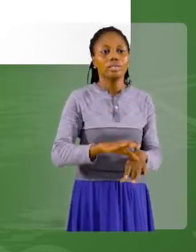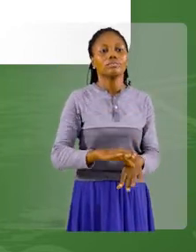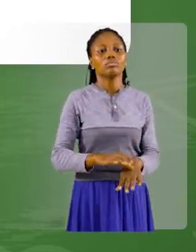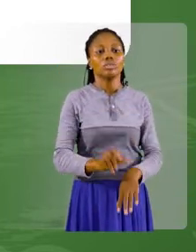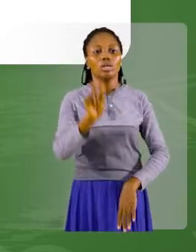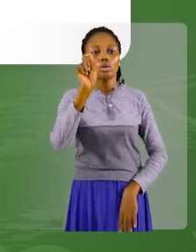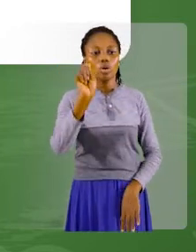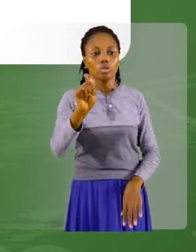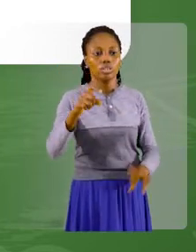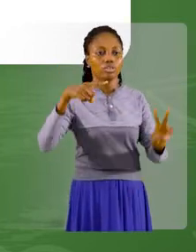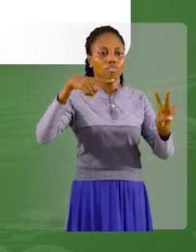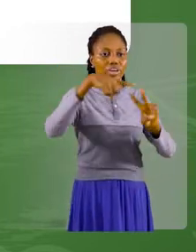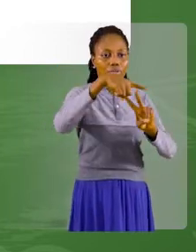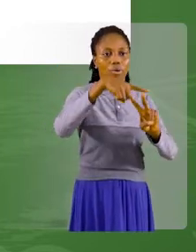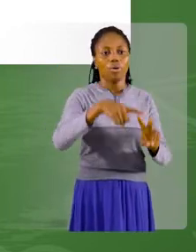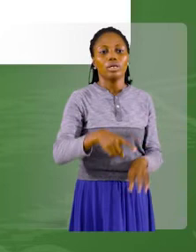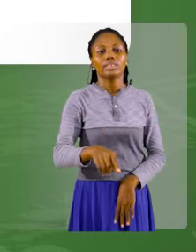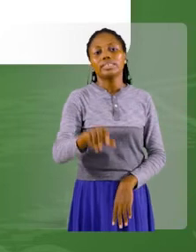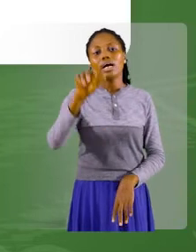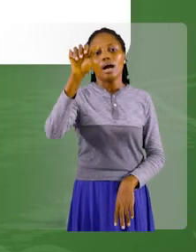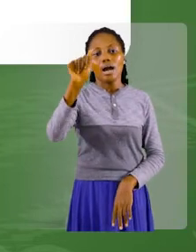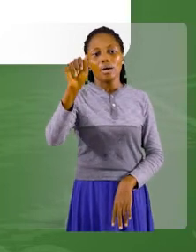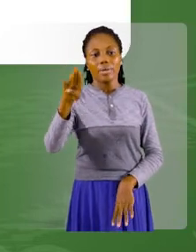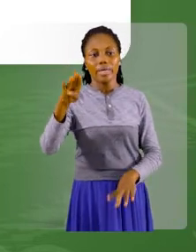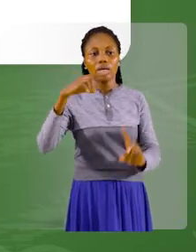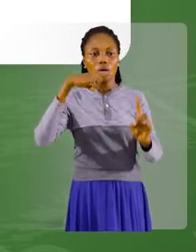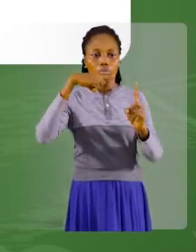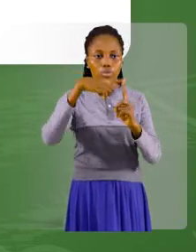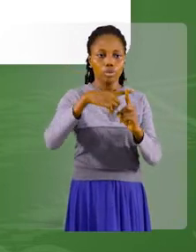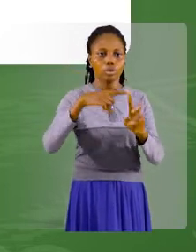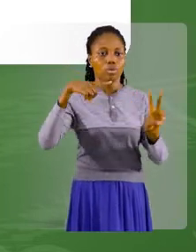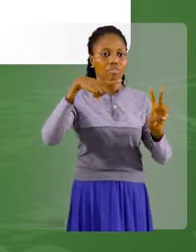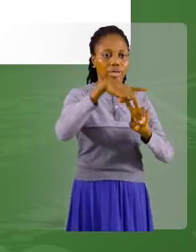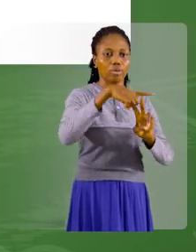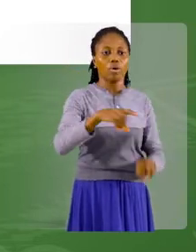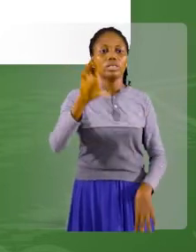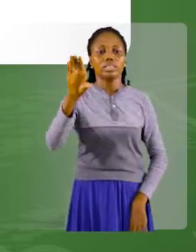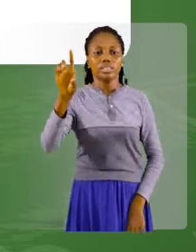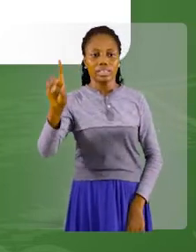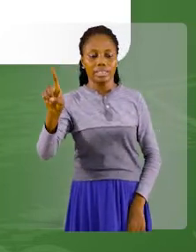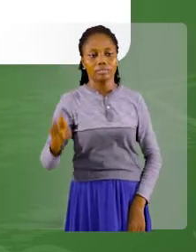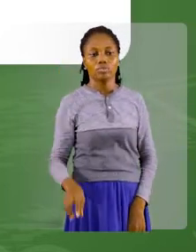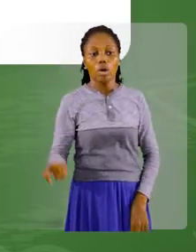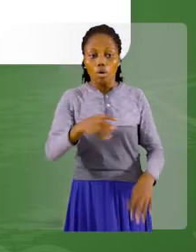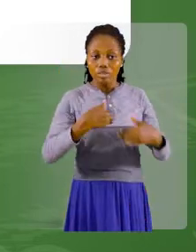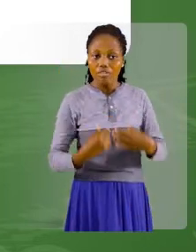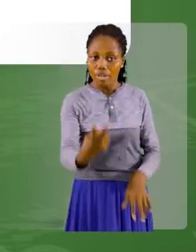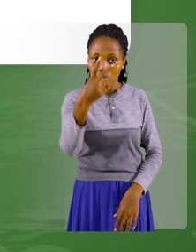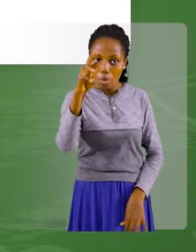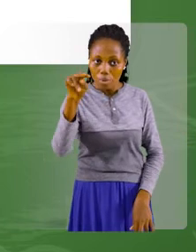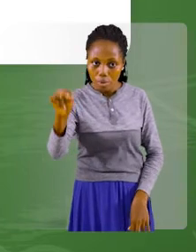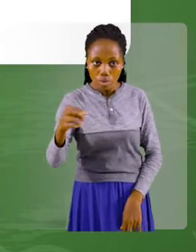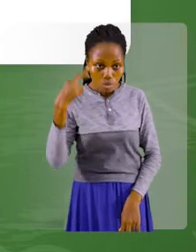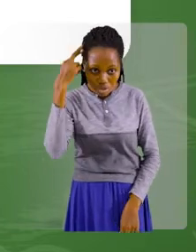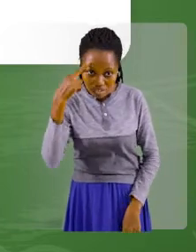Calcule les coordonnées du vecteur AB plus le vecteur CD. Vous avez 2 minutes pour cet